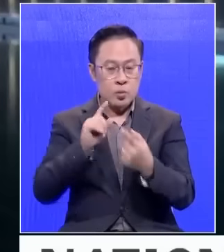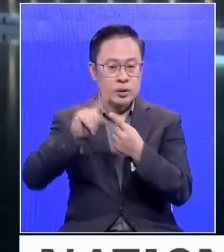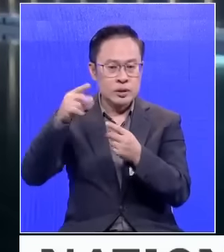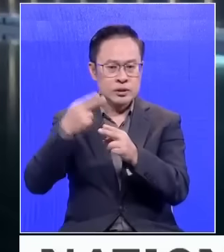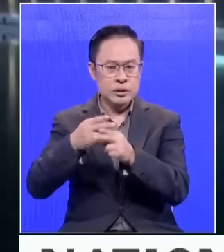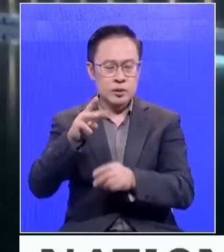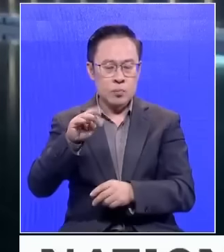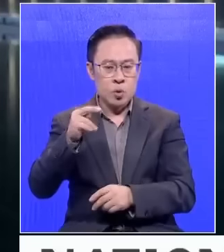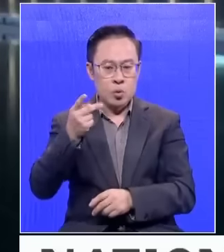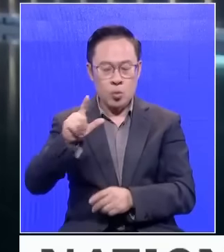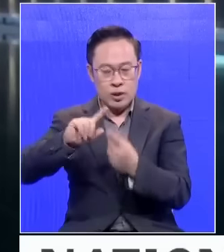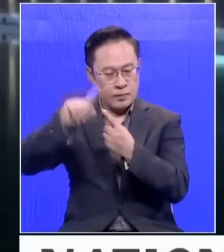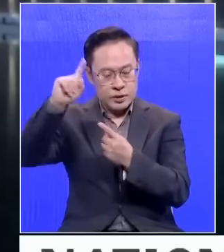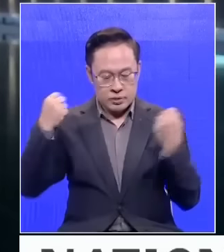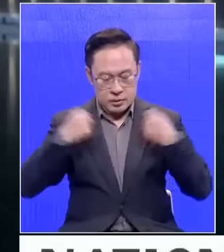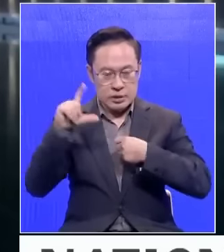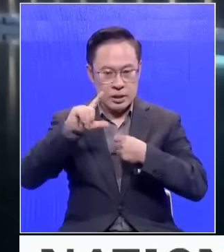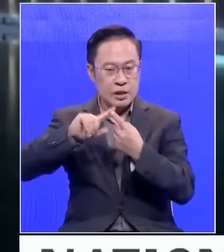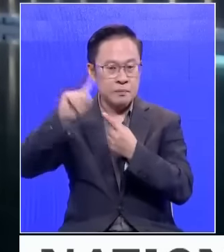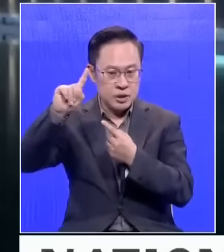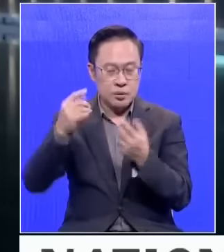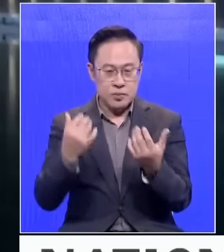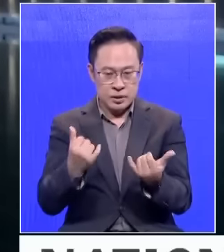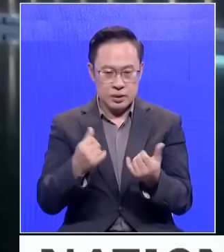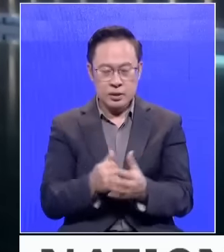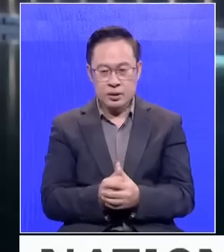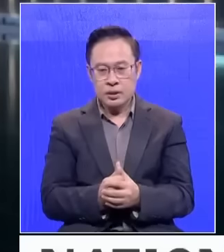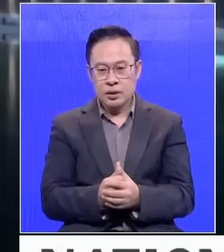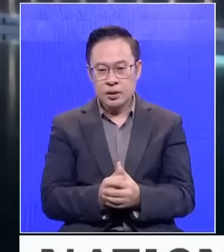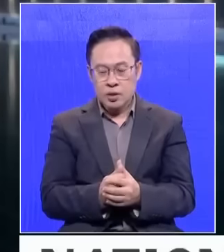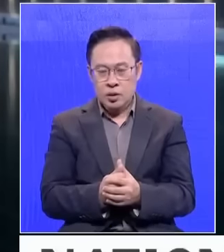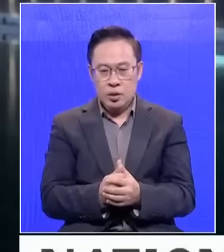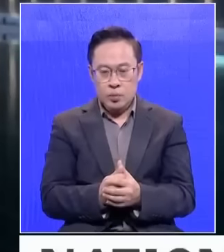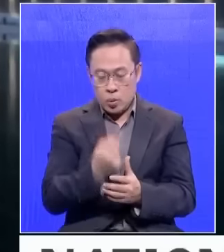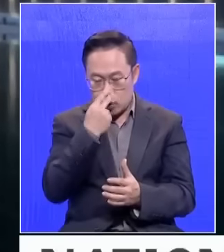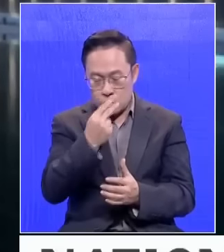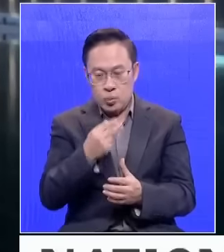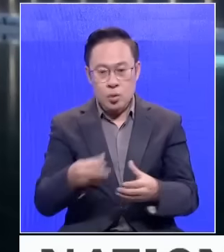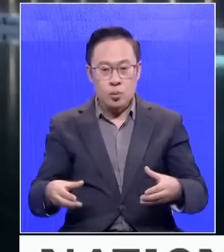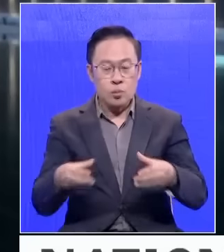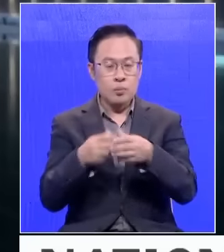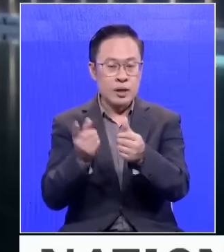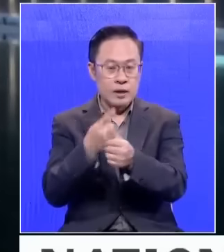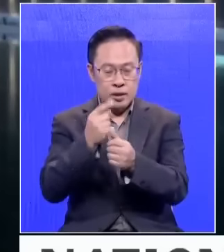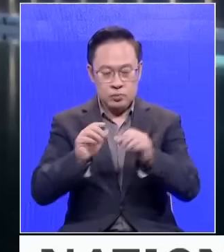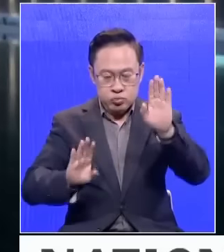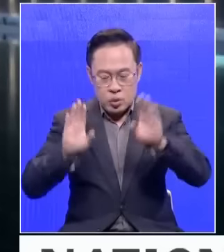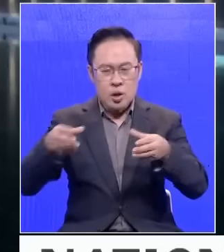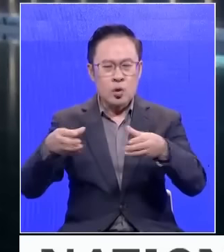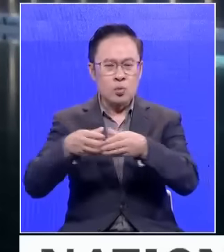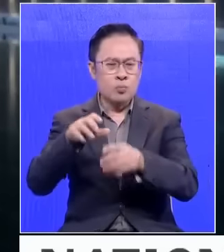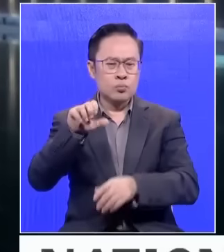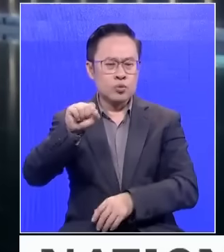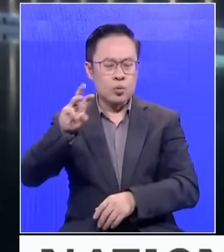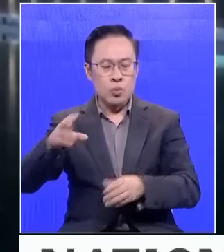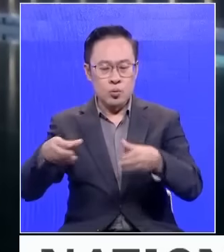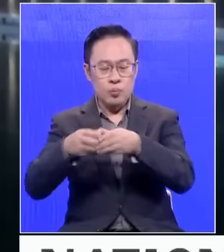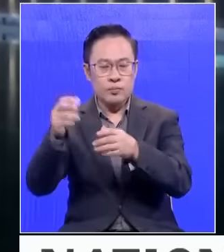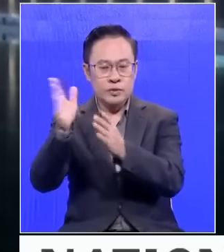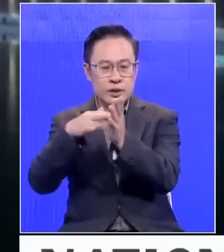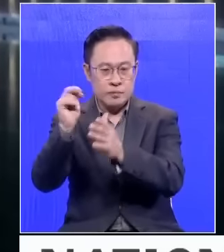ก็ยังคงนำอยู่นะครับและหากไปพิจารณาจากผลการวัดพลังกันครั้งแรกในการลงมติกำหนดเวลาในการแสดงวิสั